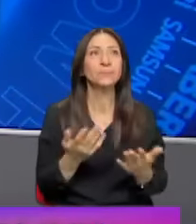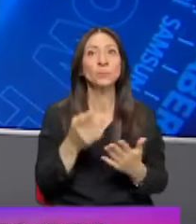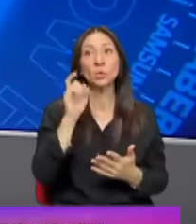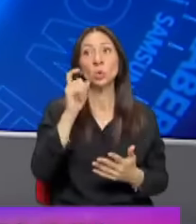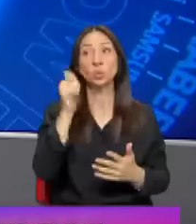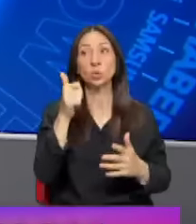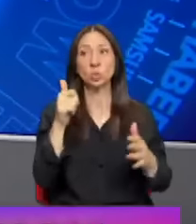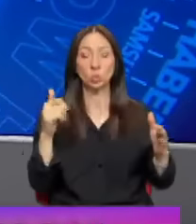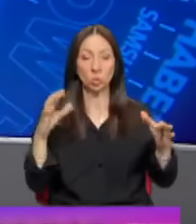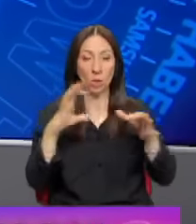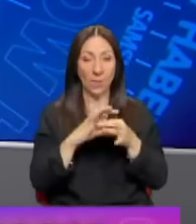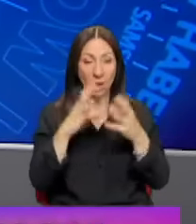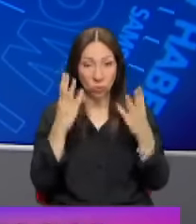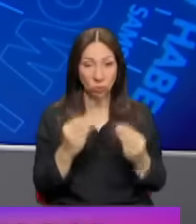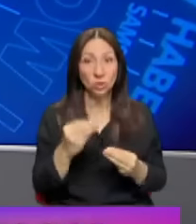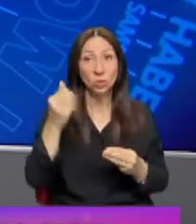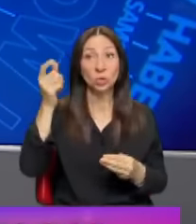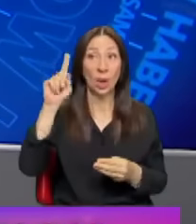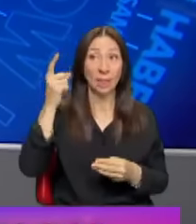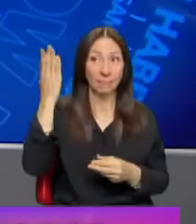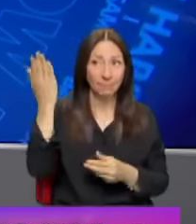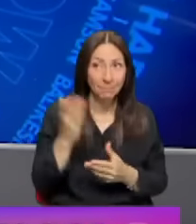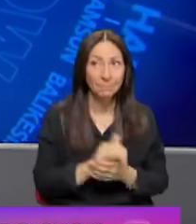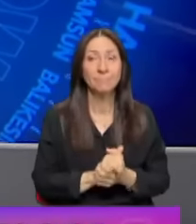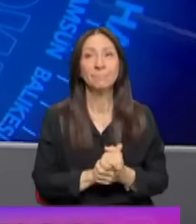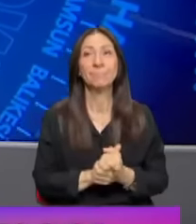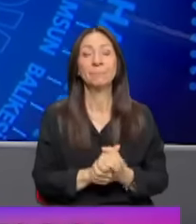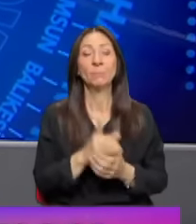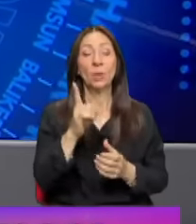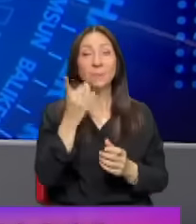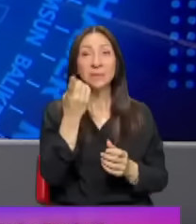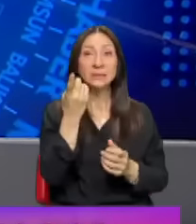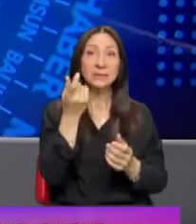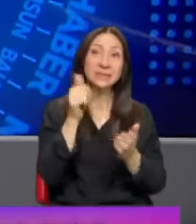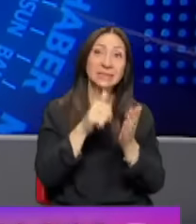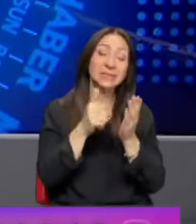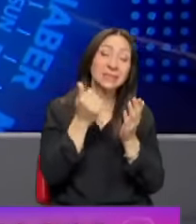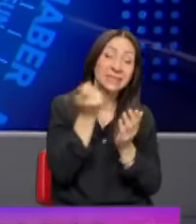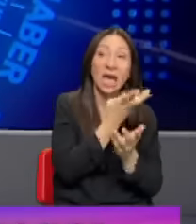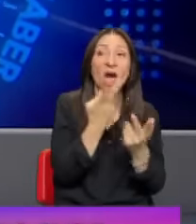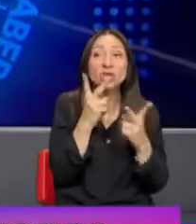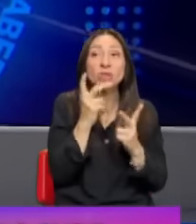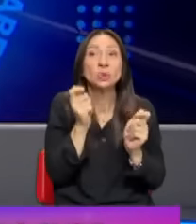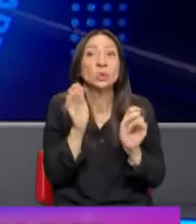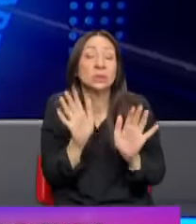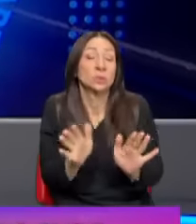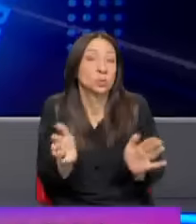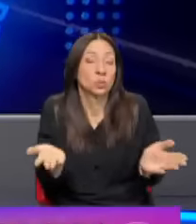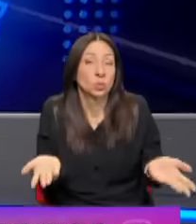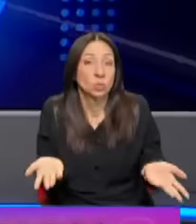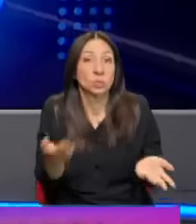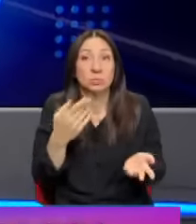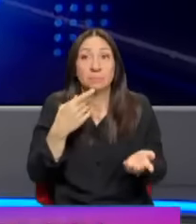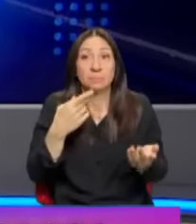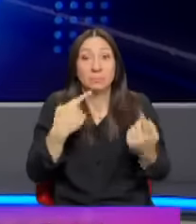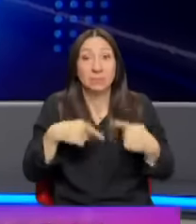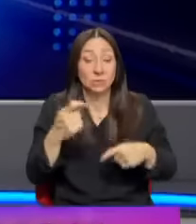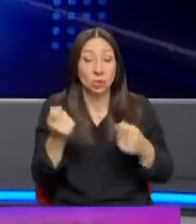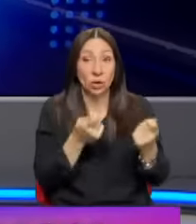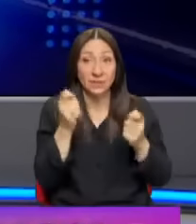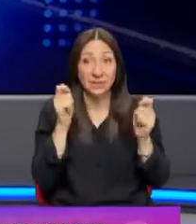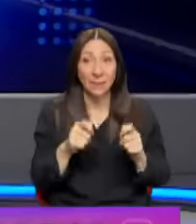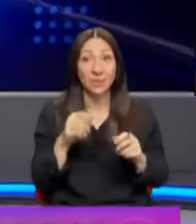9 güne tamamlamaya gayret ediyor yönetenler, böyle bir bilanço açıklamak zorunda kalıyoruz. Biz